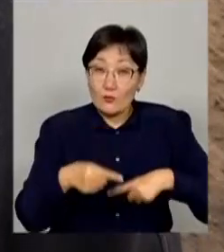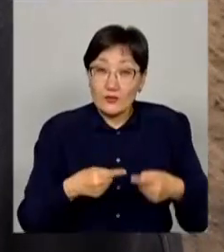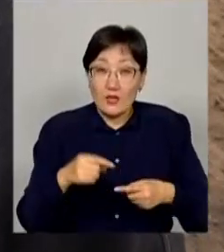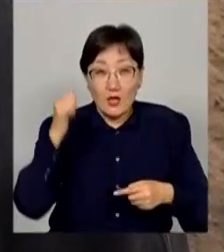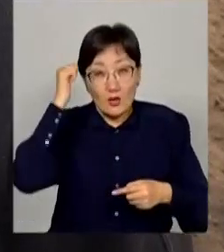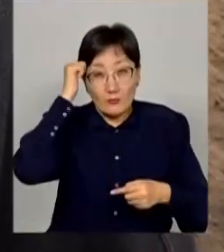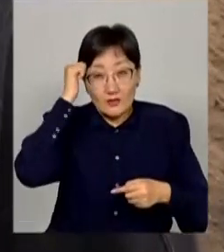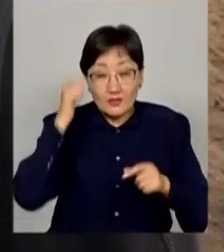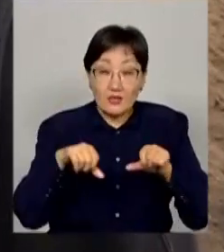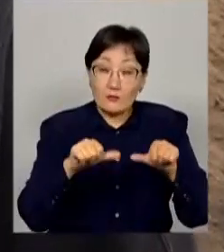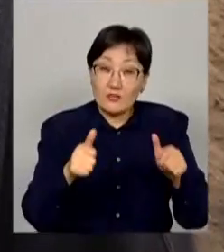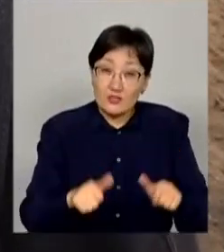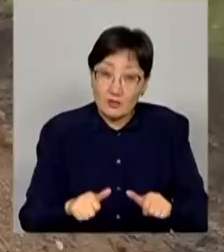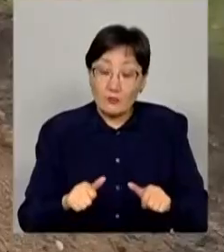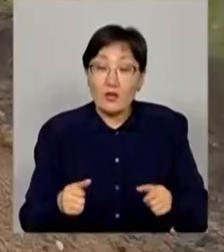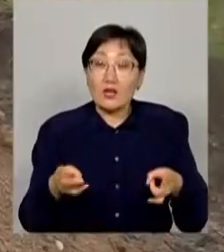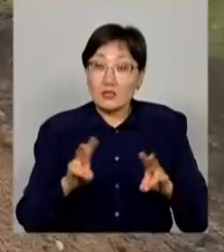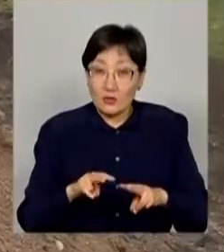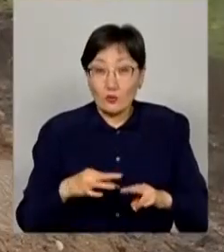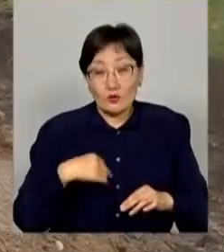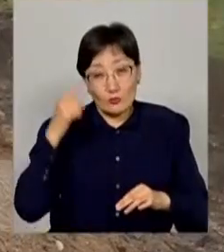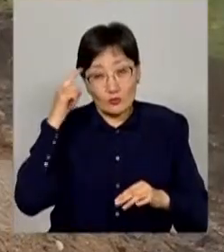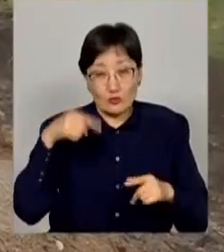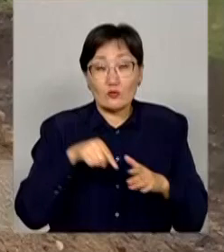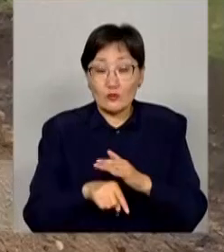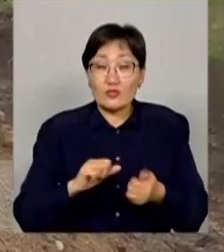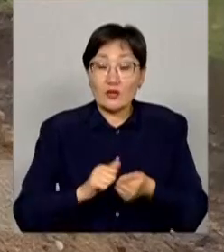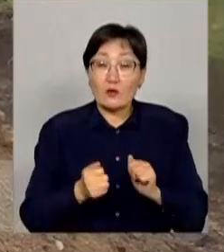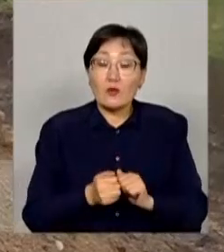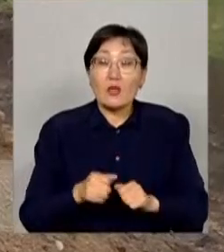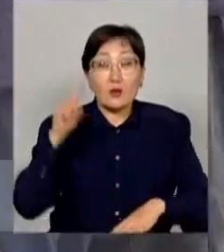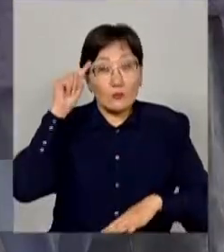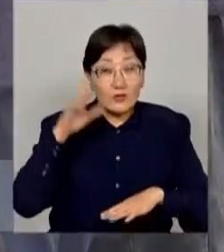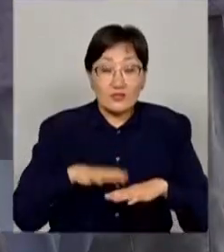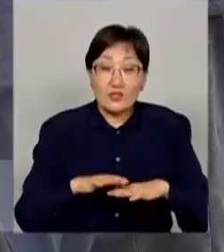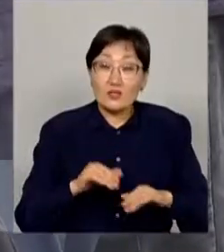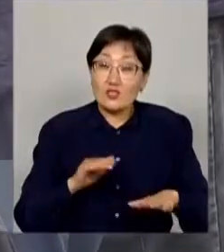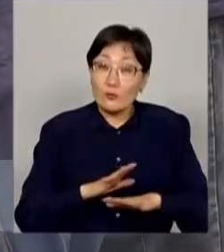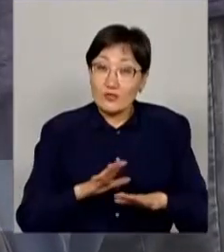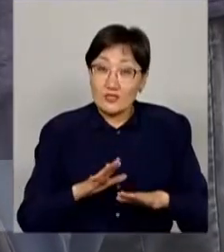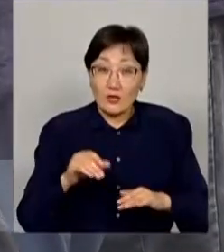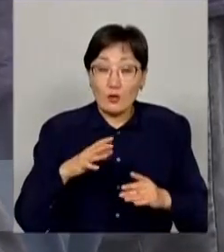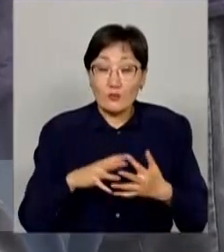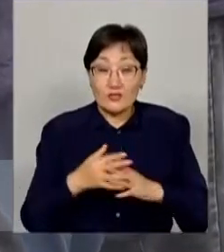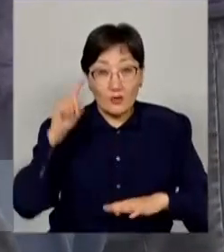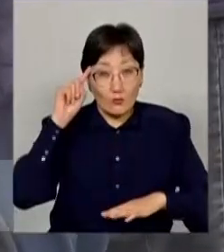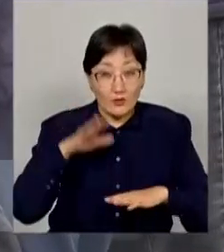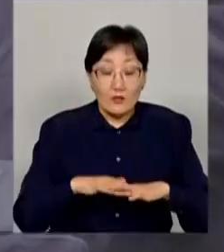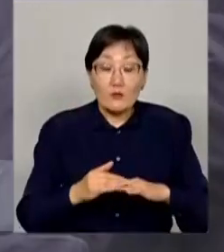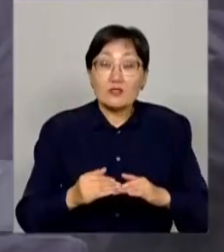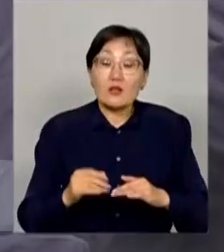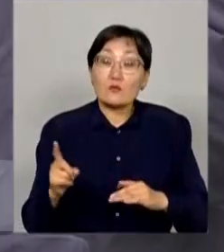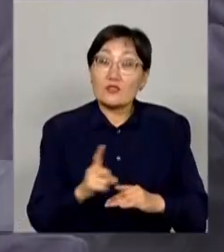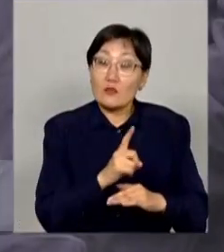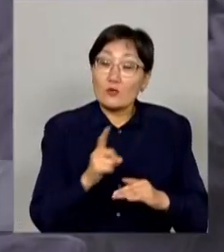қылып сол тастардың бірі ме деймін мен жаңалық жергілікті әкімдік өкілдерінде бейжай қалдырмаса керек ауыл әкімі таңбалы мұражайының